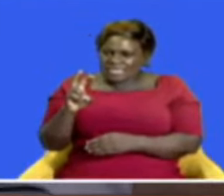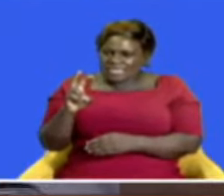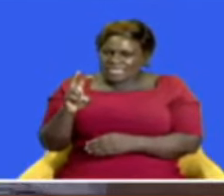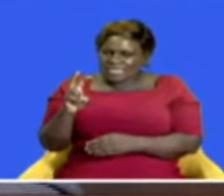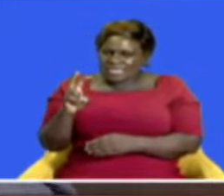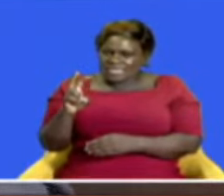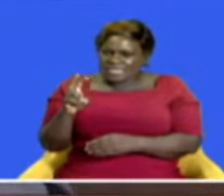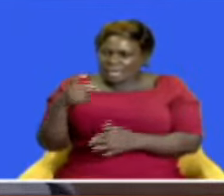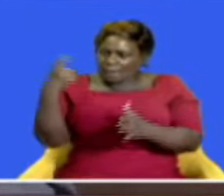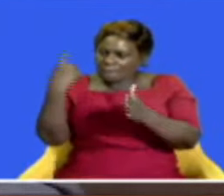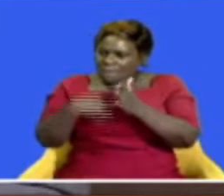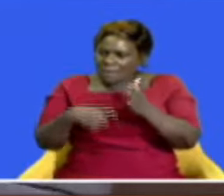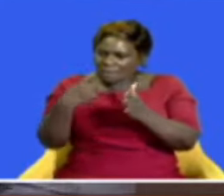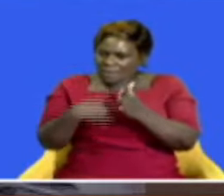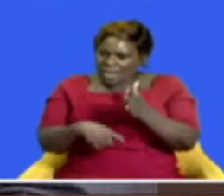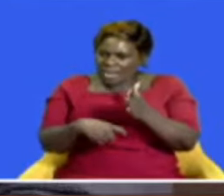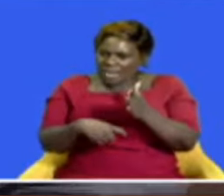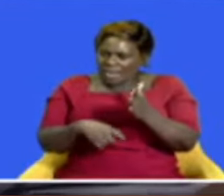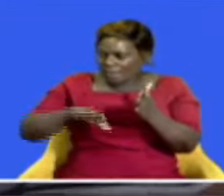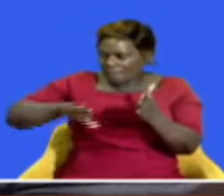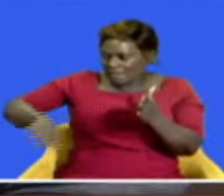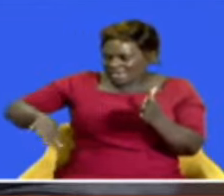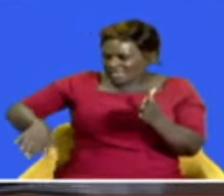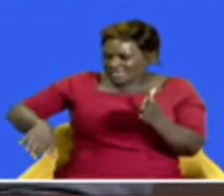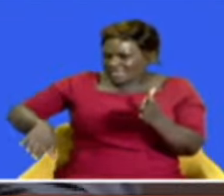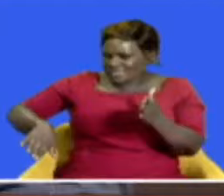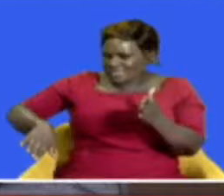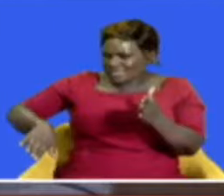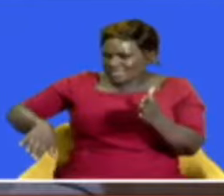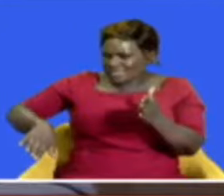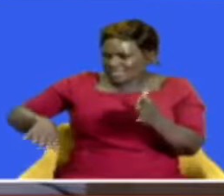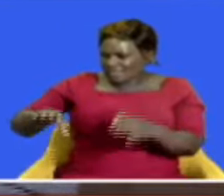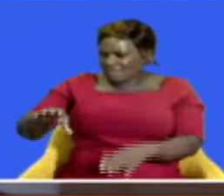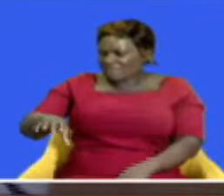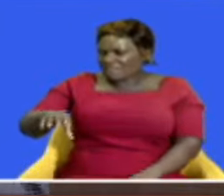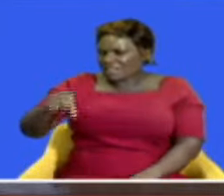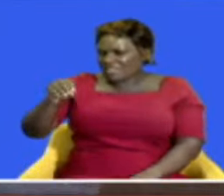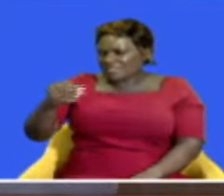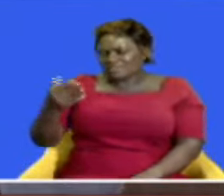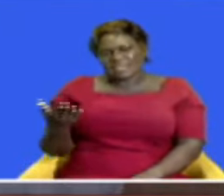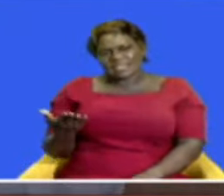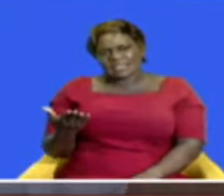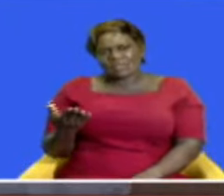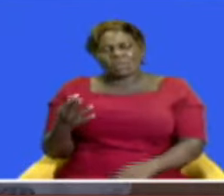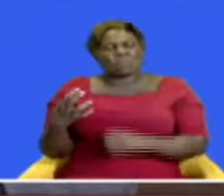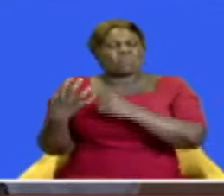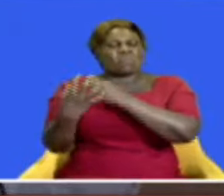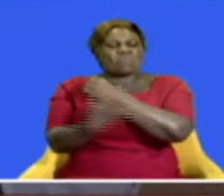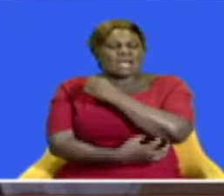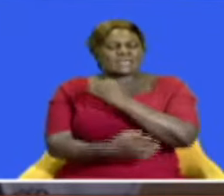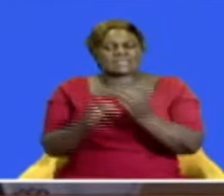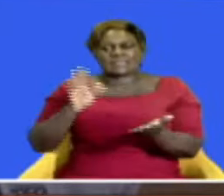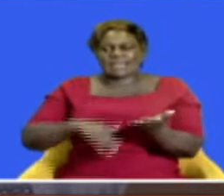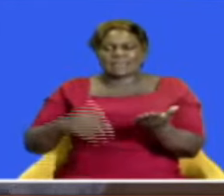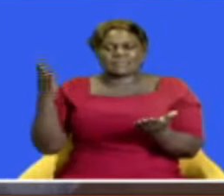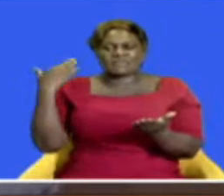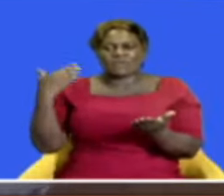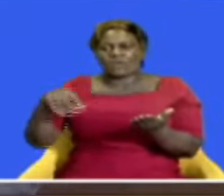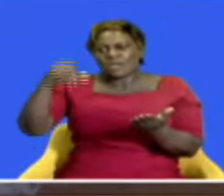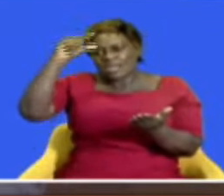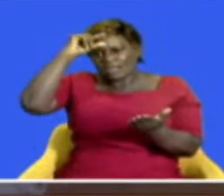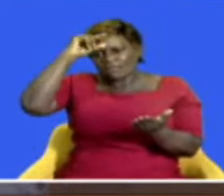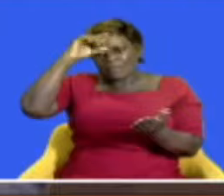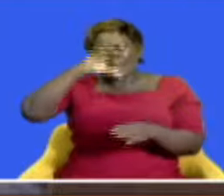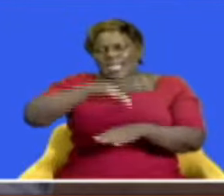sasa kimeenda kwa ushuru, na kile kiwango umebaki nacho, utapata kwamba pengine mmekuwa wastani, mmetoshana. Kwa hivyo serikali